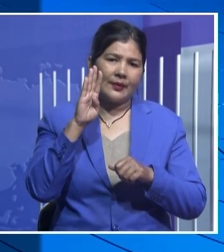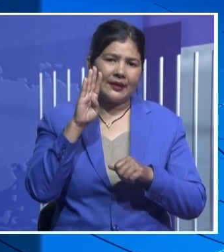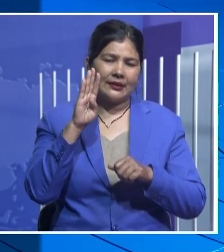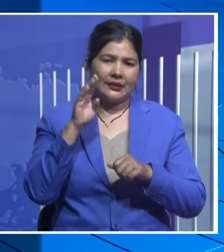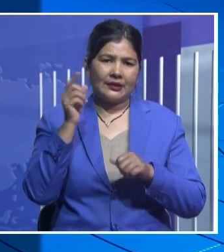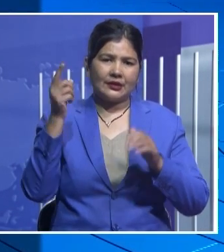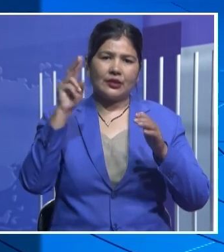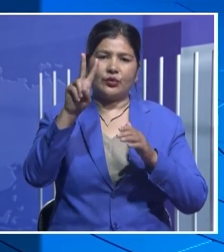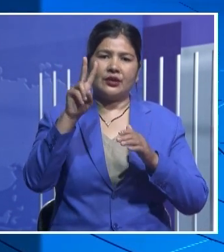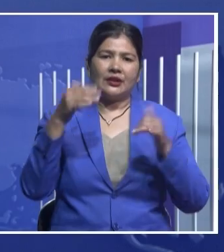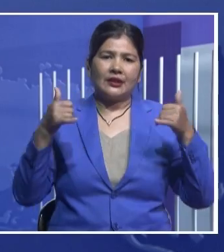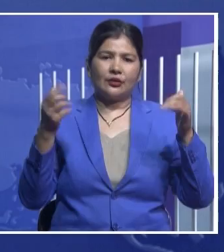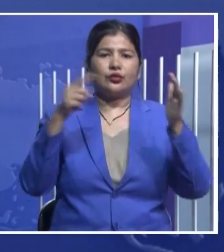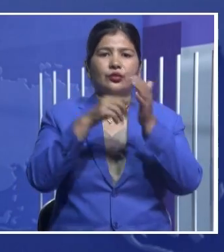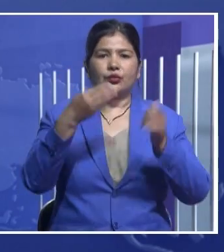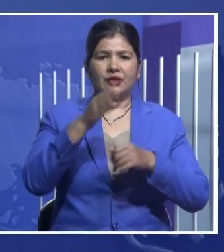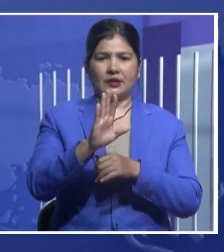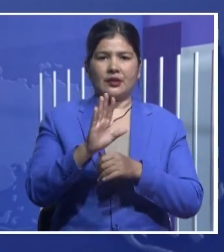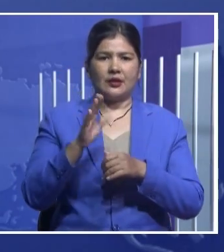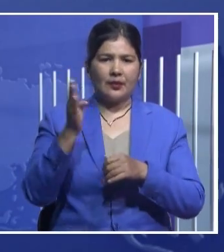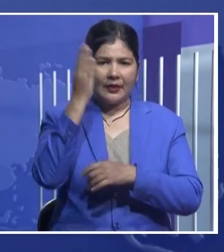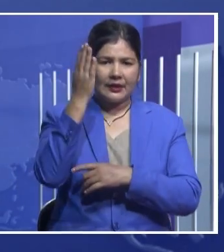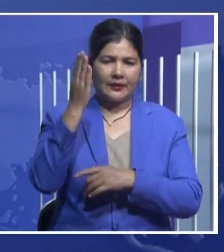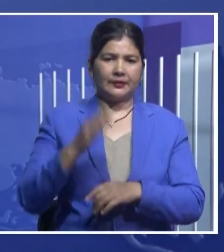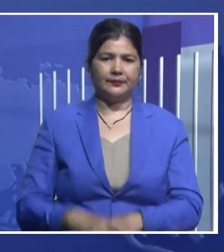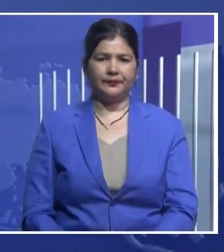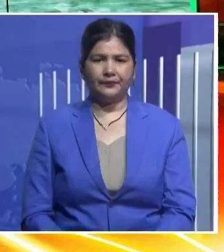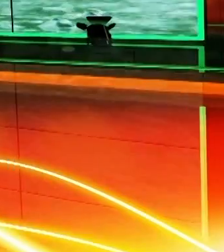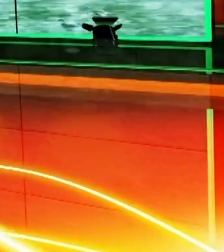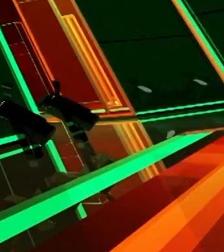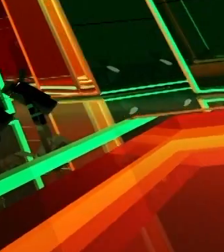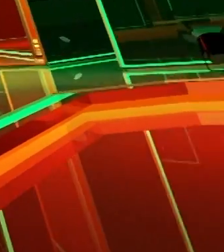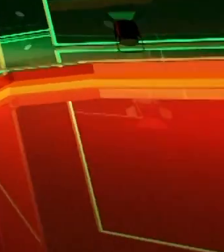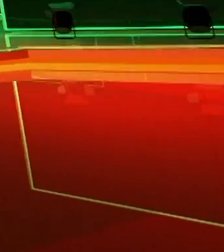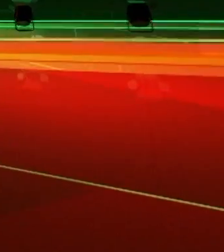सुरु हुँदैछ। अब मौसम।